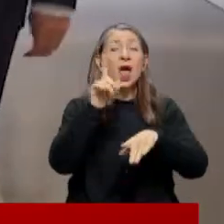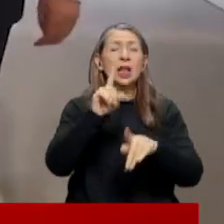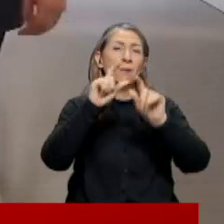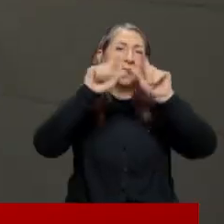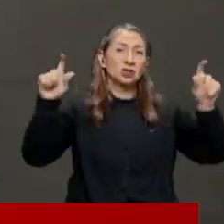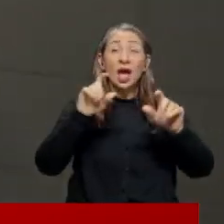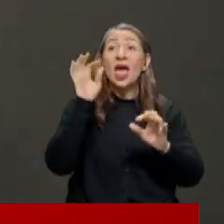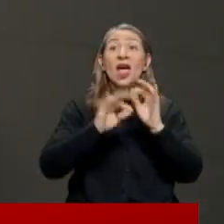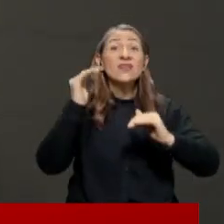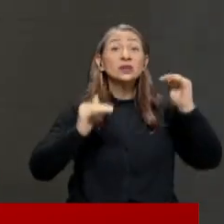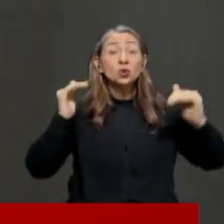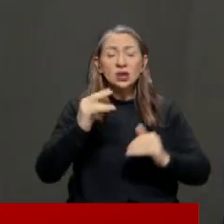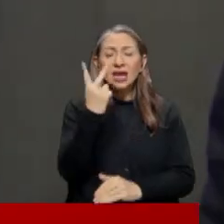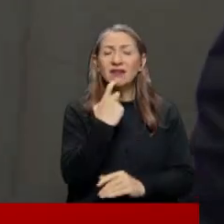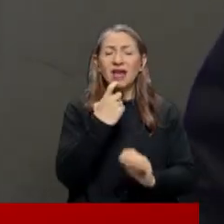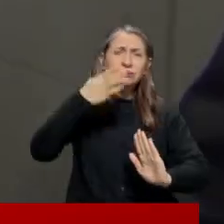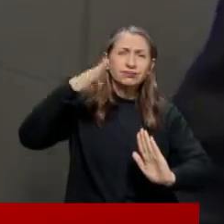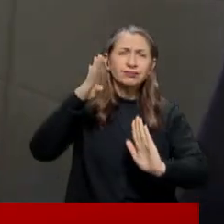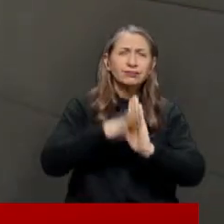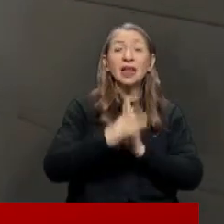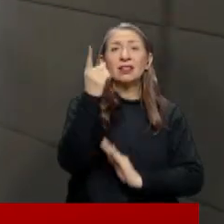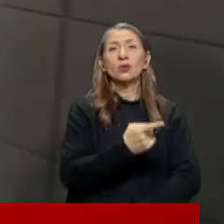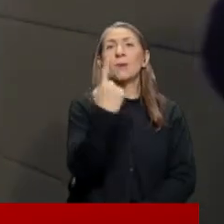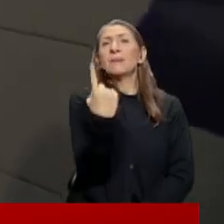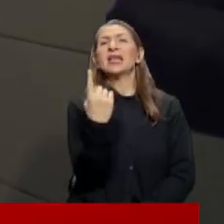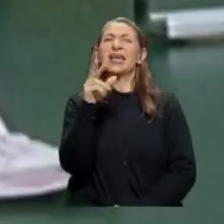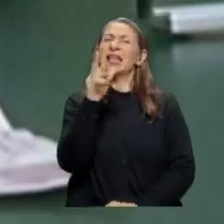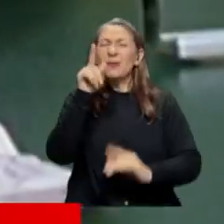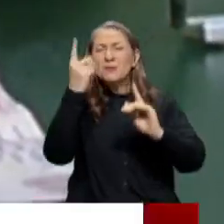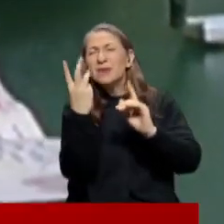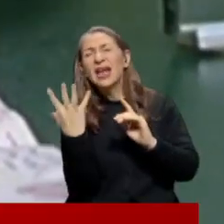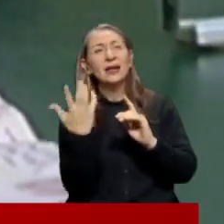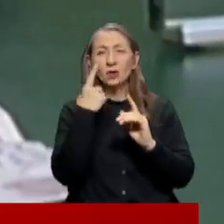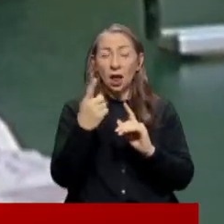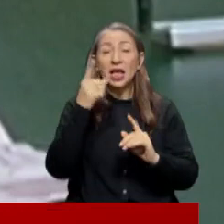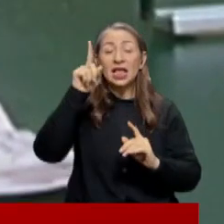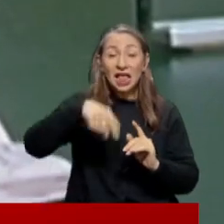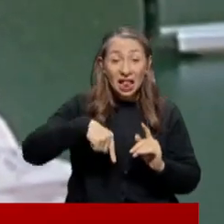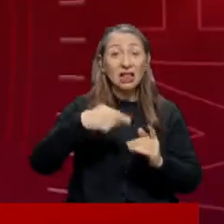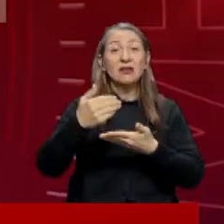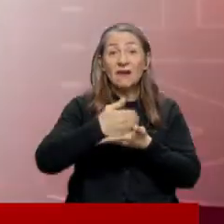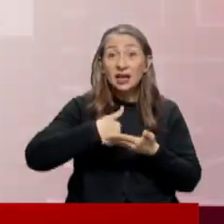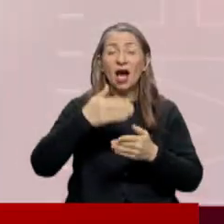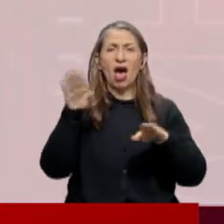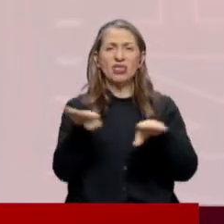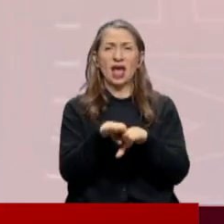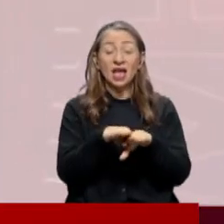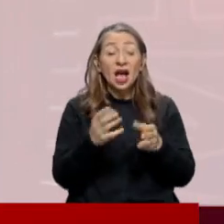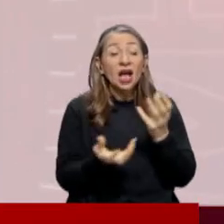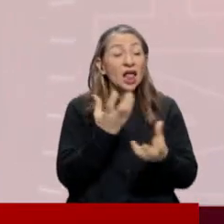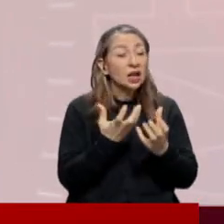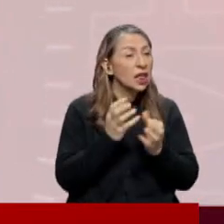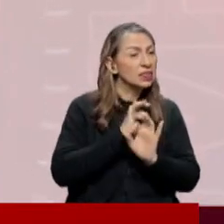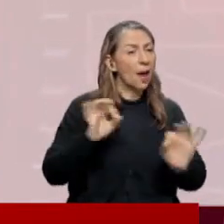başlıktı. Enflasyonun 2 yılda tek haneye indirileceğini vaat etti Millet İttifakı. Gelir ve vergi adaleti, kaynakların etkin kullanımının